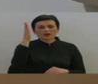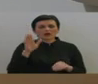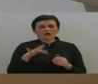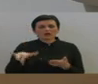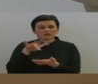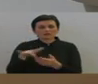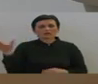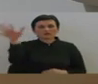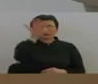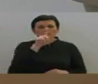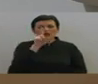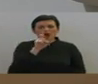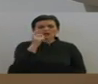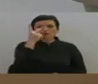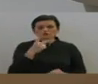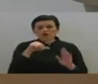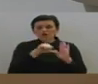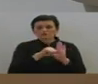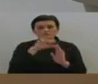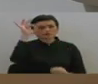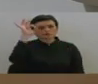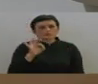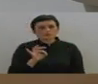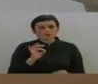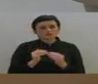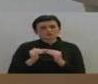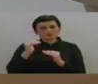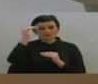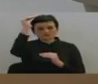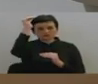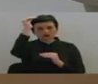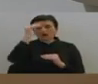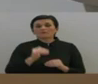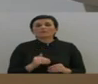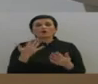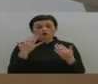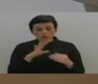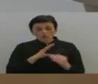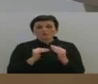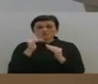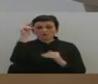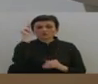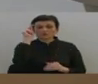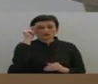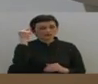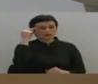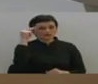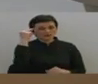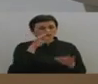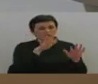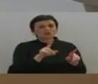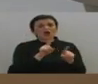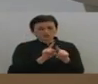გახლავთ 126%-იანი ზრდა. მიუხედავად იმისა, რომ ზარდი იყო ჩინეთის ტენდენცია, აქ ასევე არის